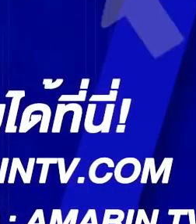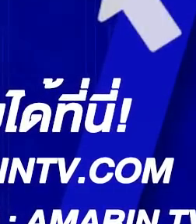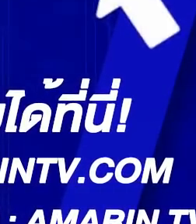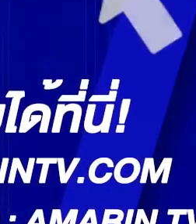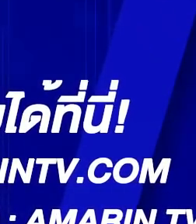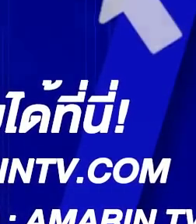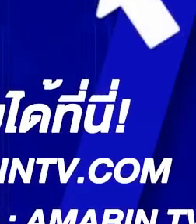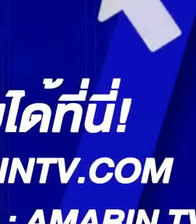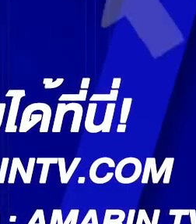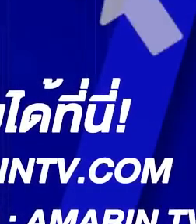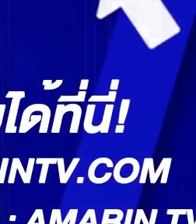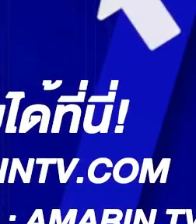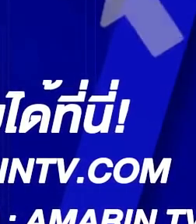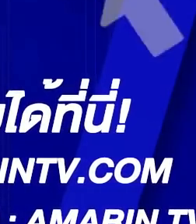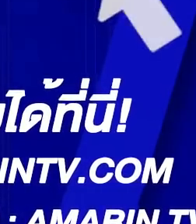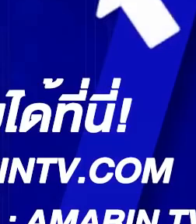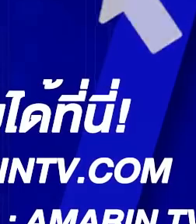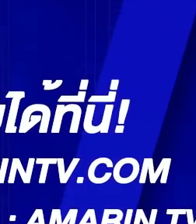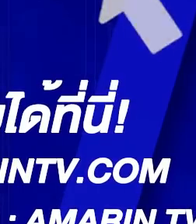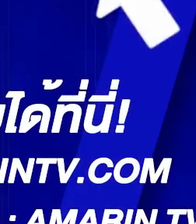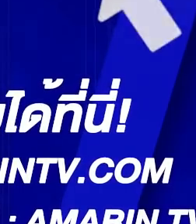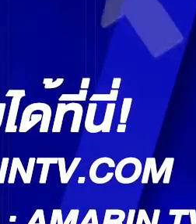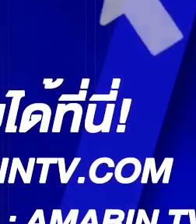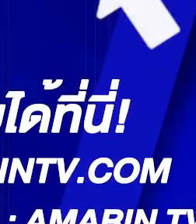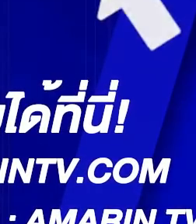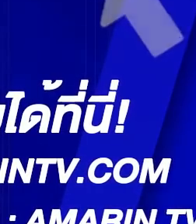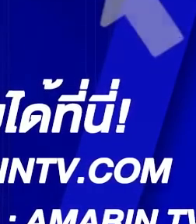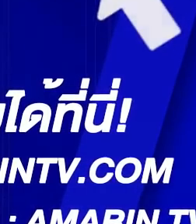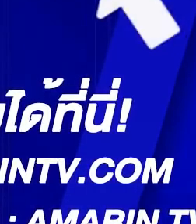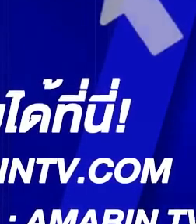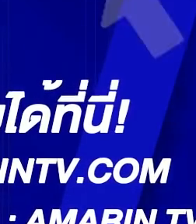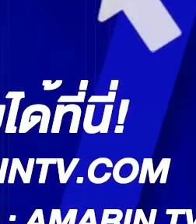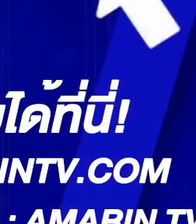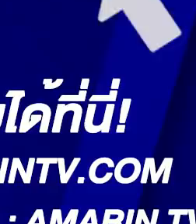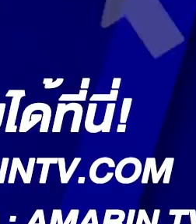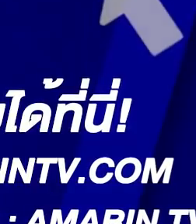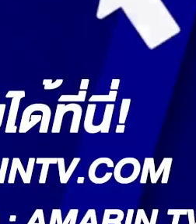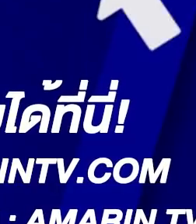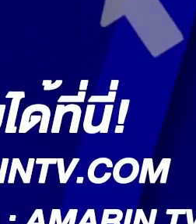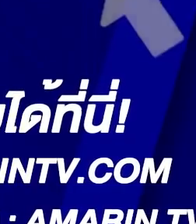แจ้งเตือนกันนะคะเราไม่อยากคุณพลาดข่าวสารและรายการดีๆกดตรงนี้ได้เลยค่ะ